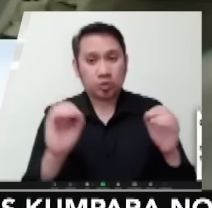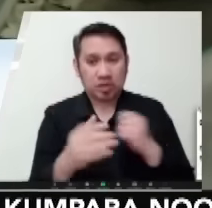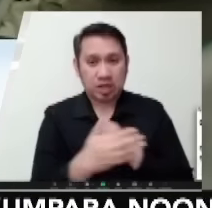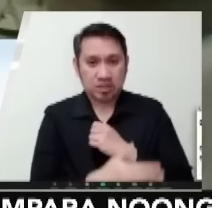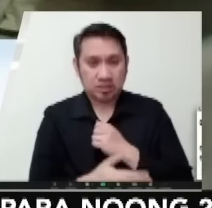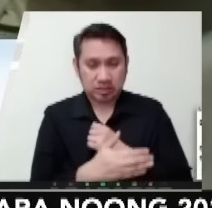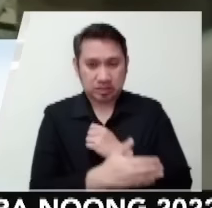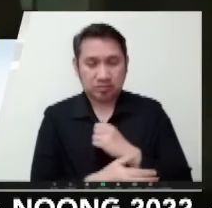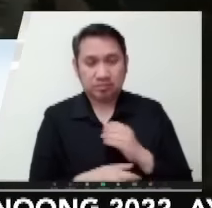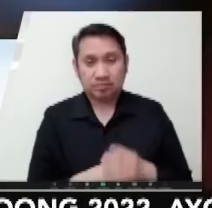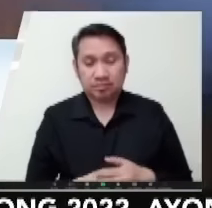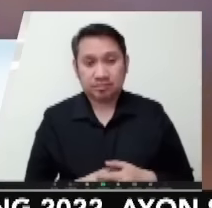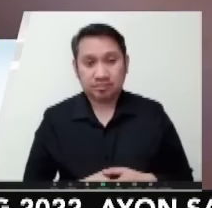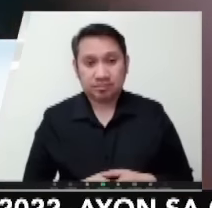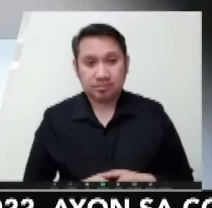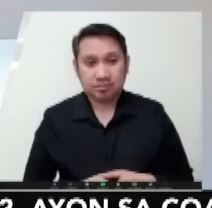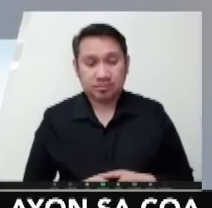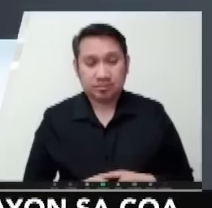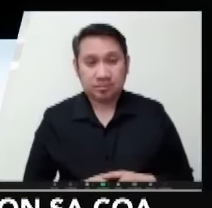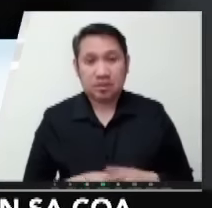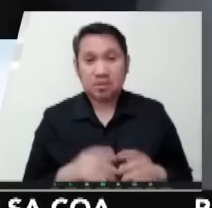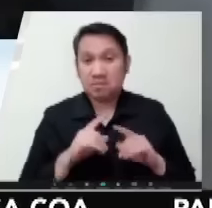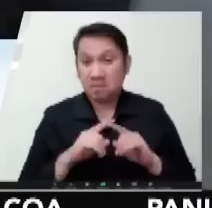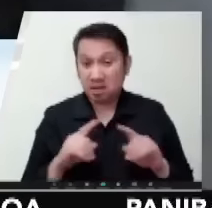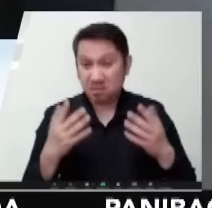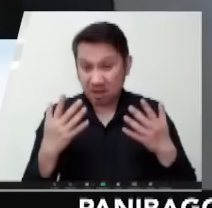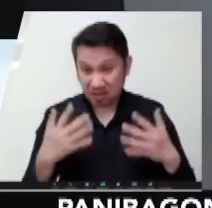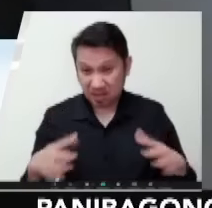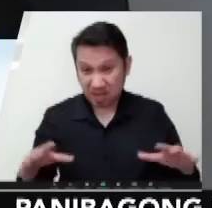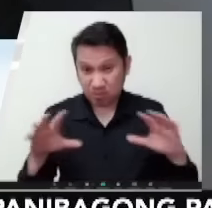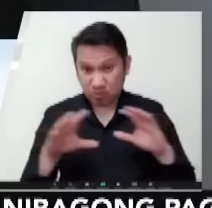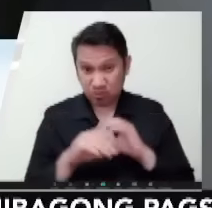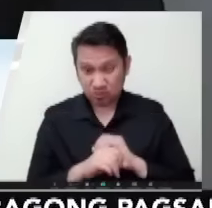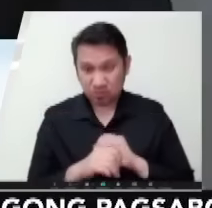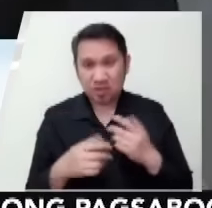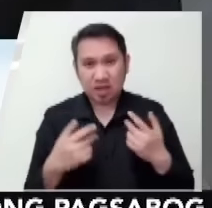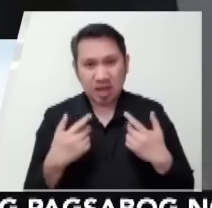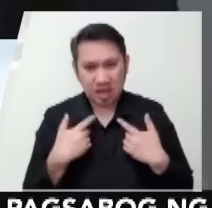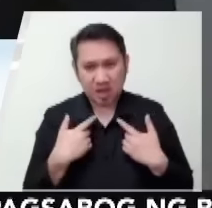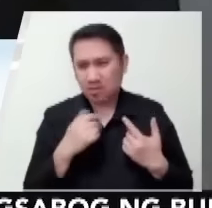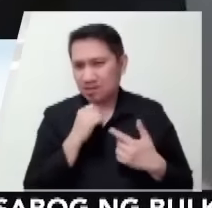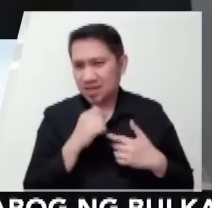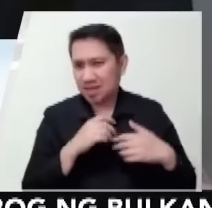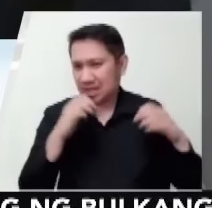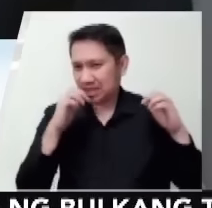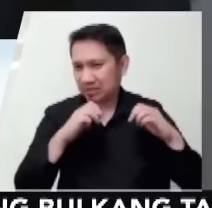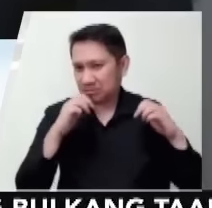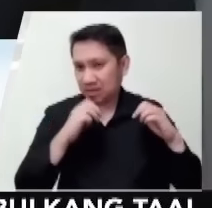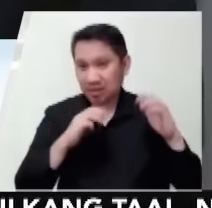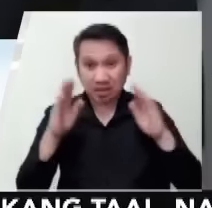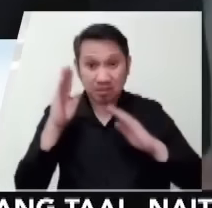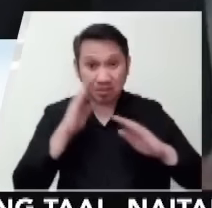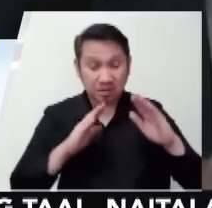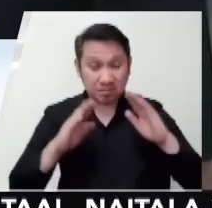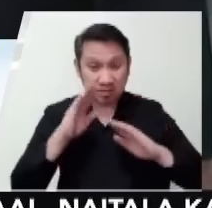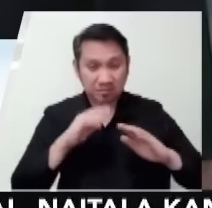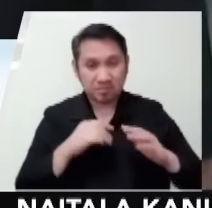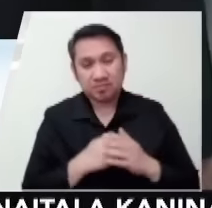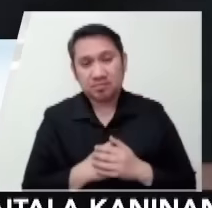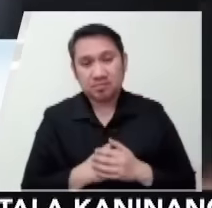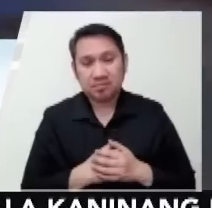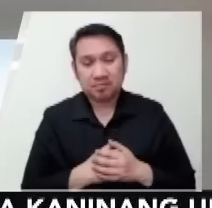nitong mga nakalipas na buwan. Pero matapos nito, lumabas ang isang hindi raw inaasahang problema ayon sa Presidential